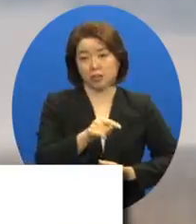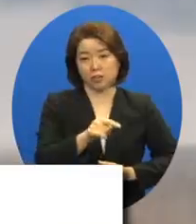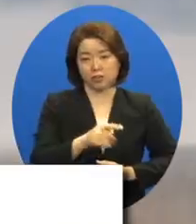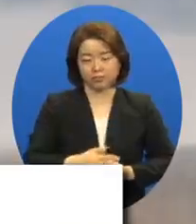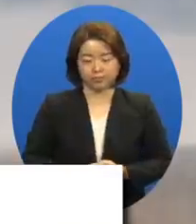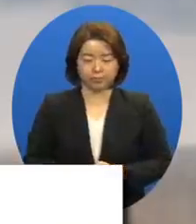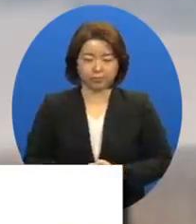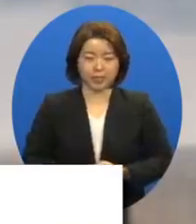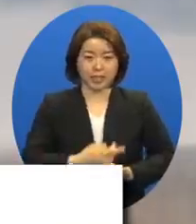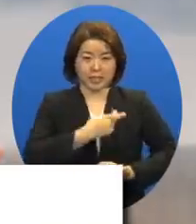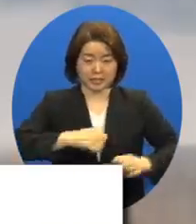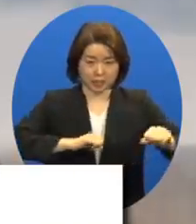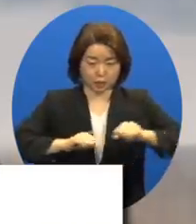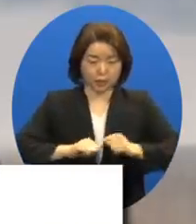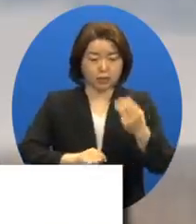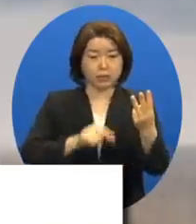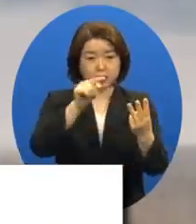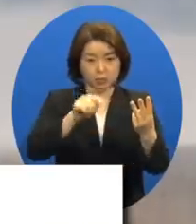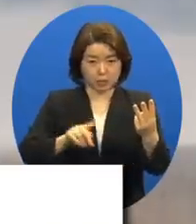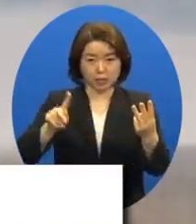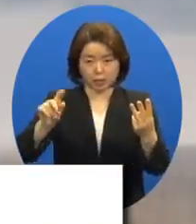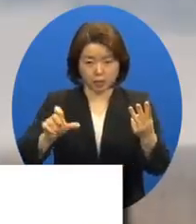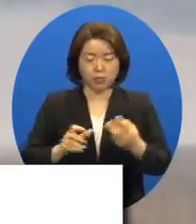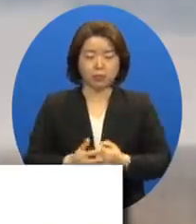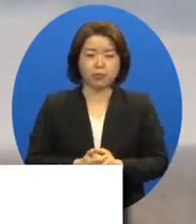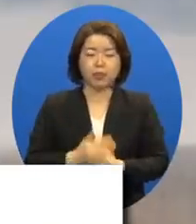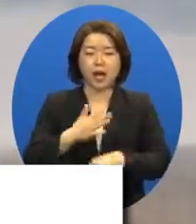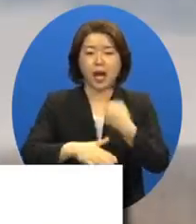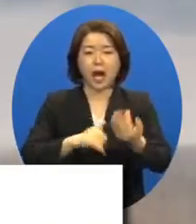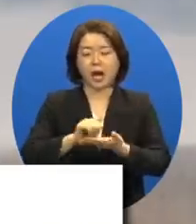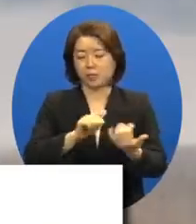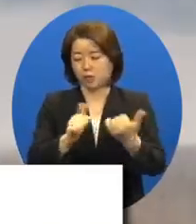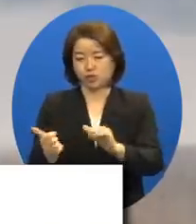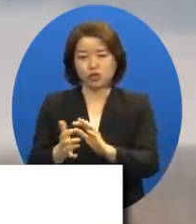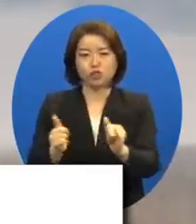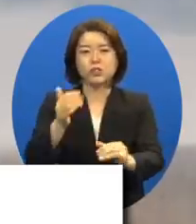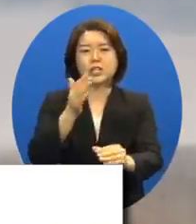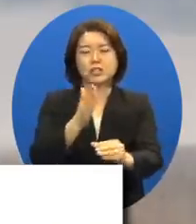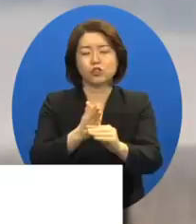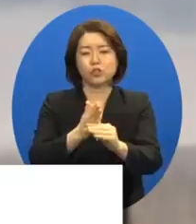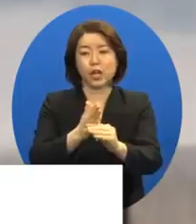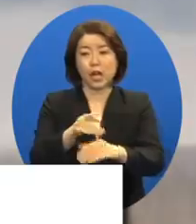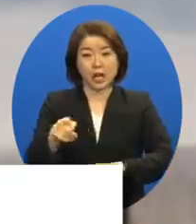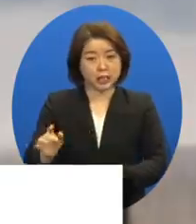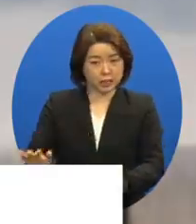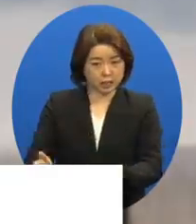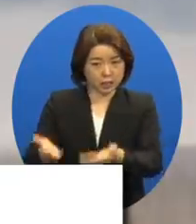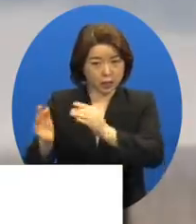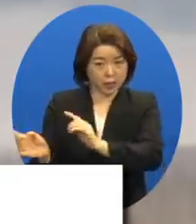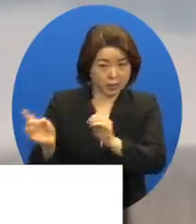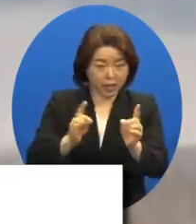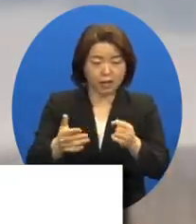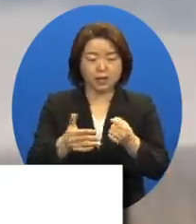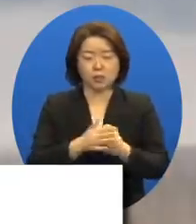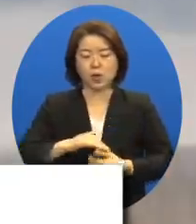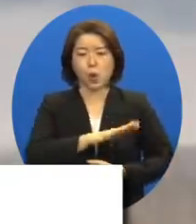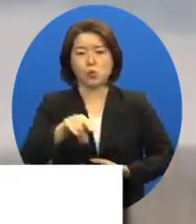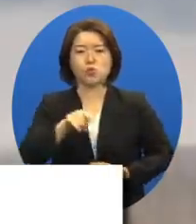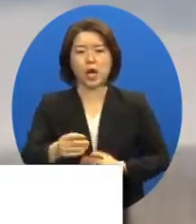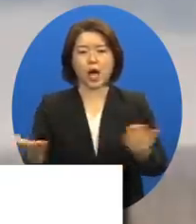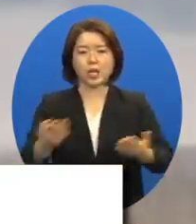15절에 그는 이렇게 말합니다 하나님이 죽은 자 가운데서 그를 살 있었으니 우리가 이 일에